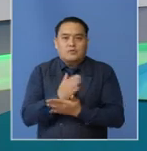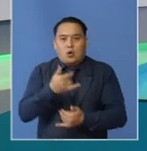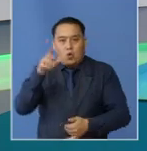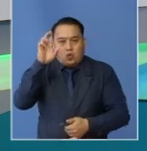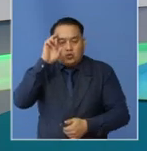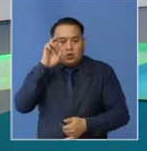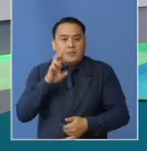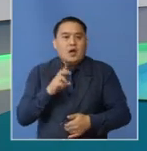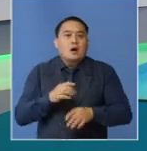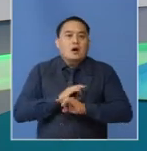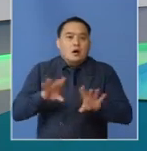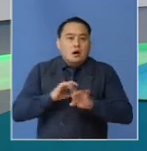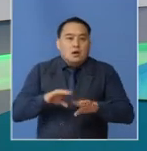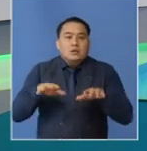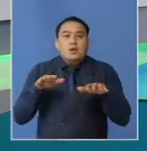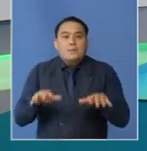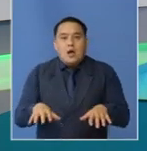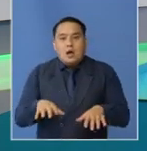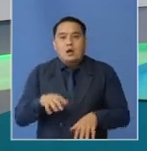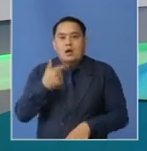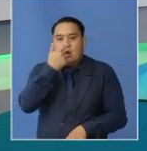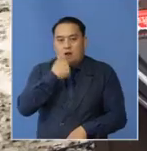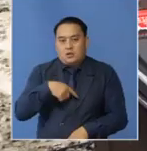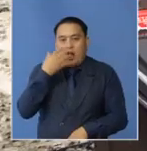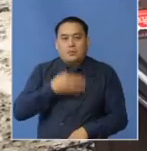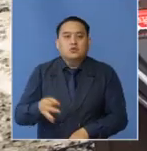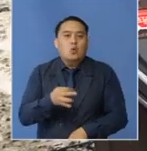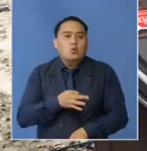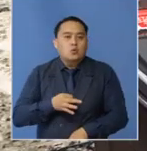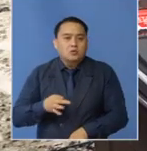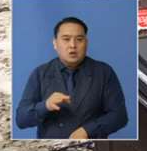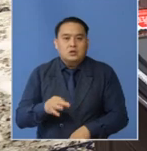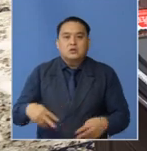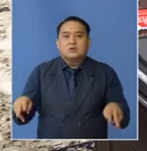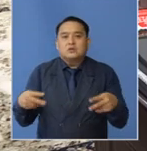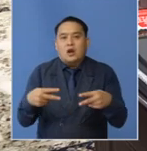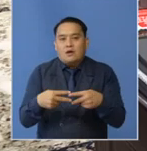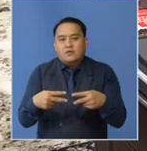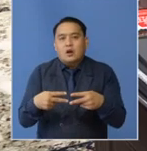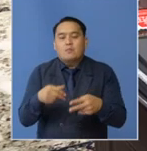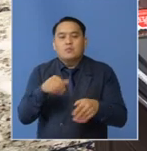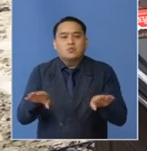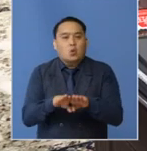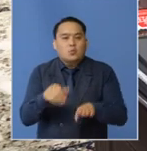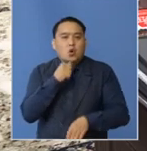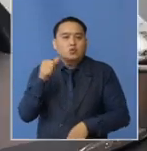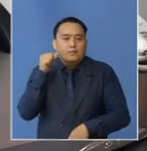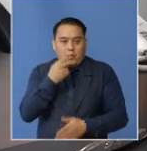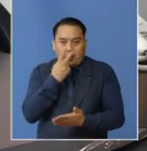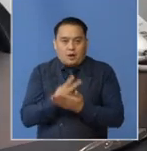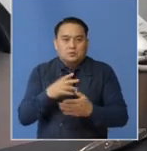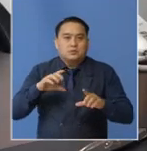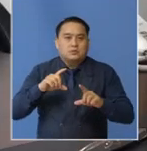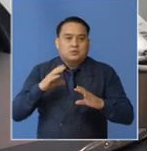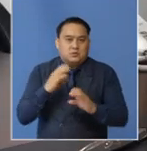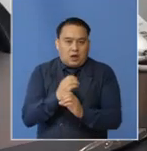госслужбы. Как рассказал председатель Совета по этике Алматинской области Серикбай Нургисаев, по сравнению с прошлым годом показатель сократился